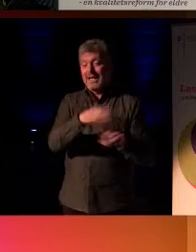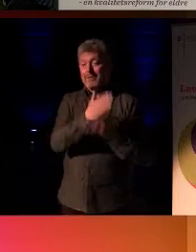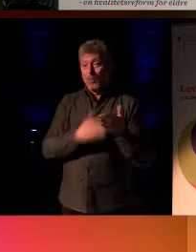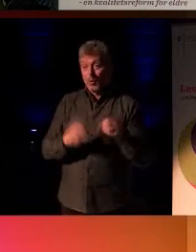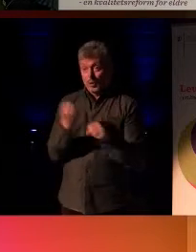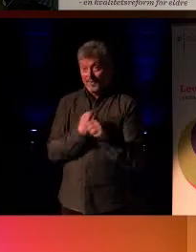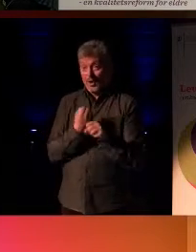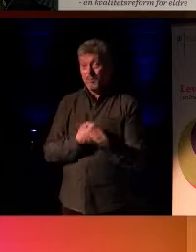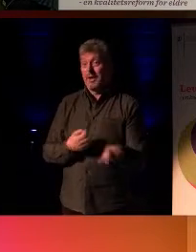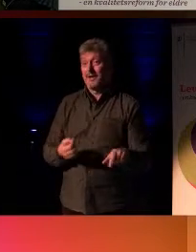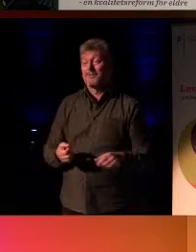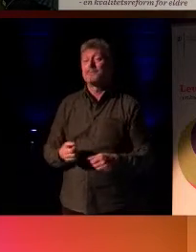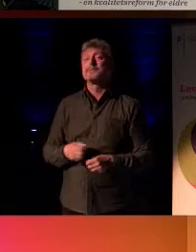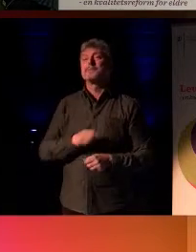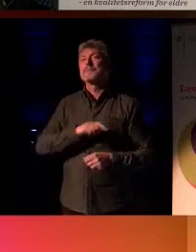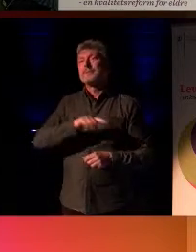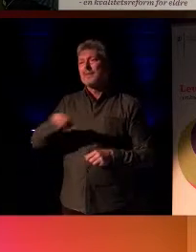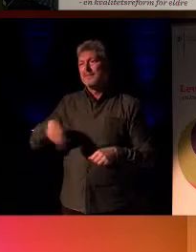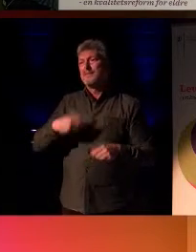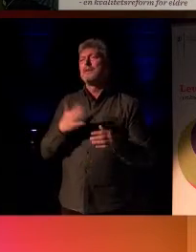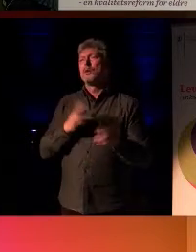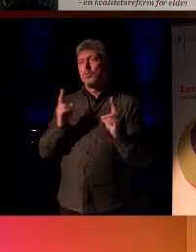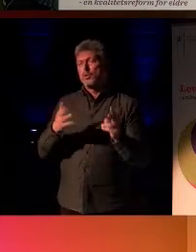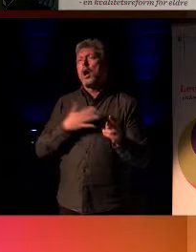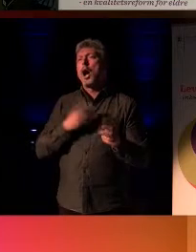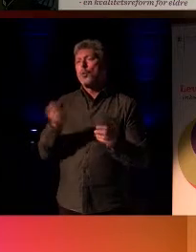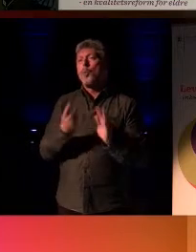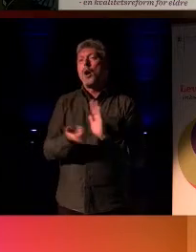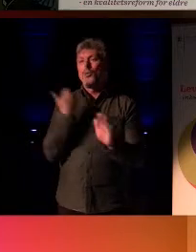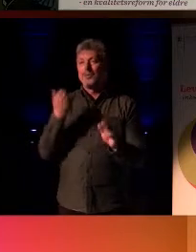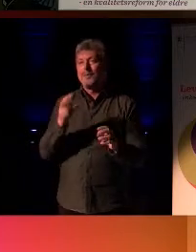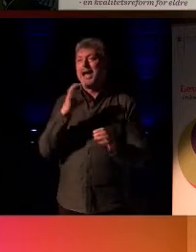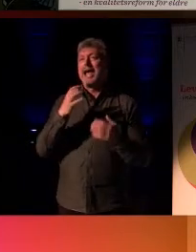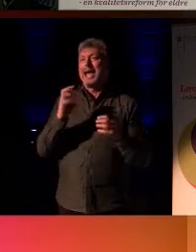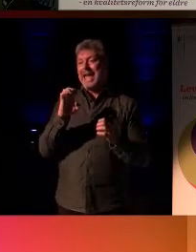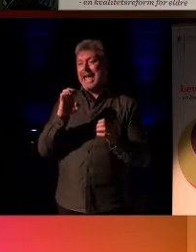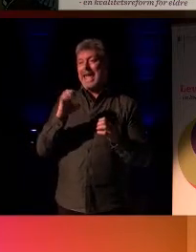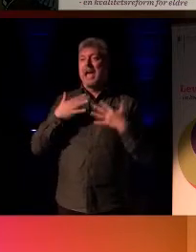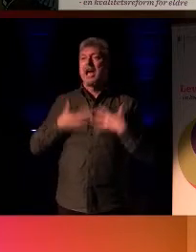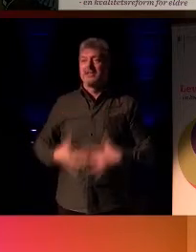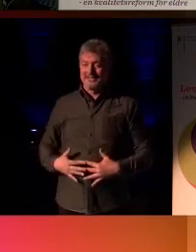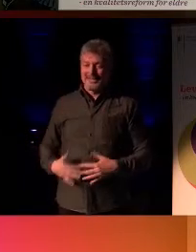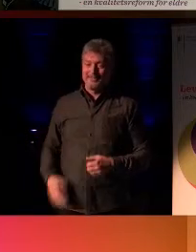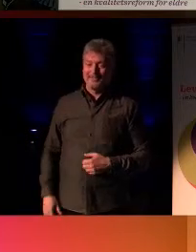nå. Vi har også noen utfordringer med e-helse.